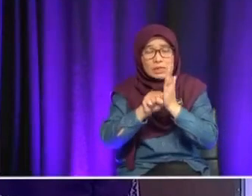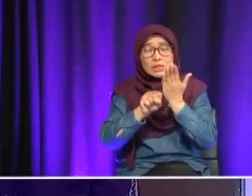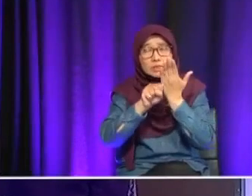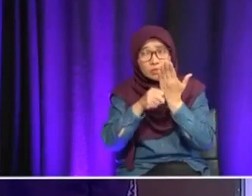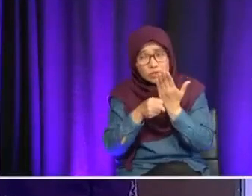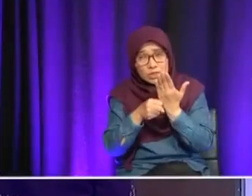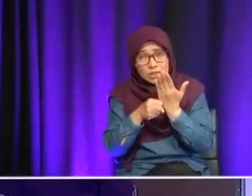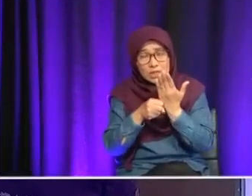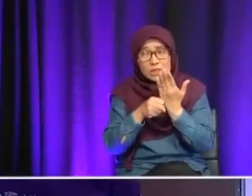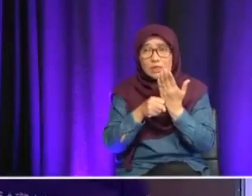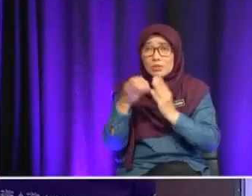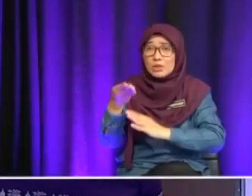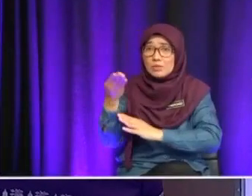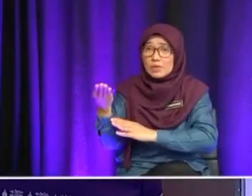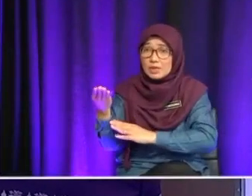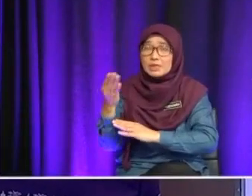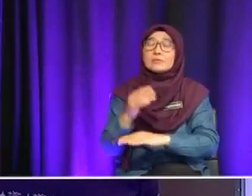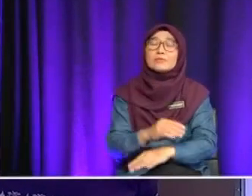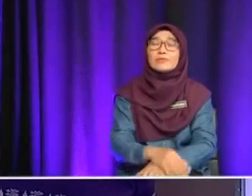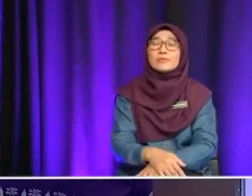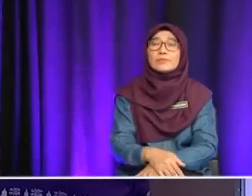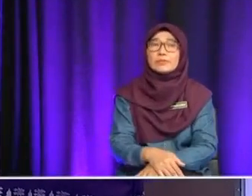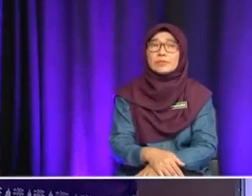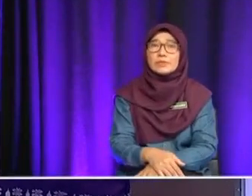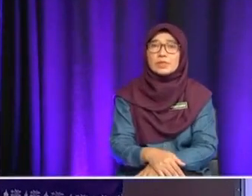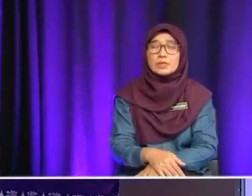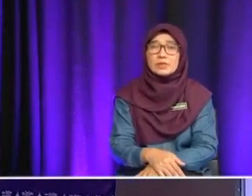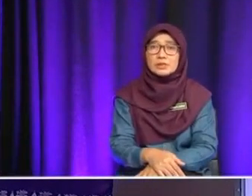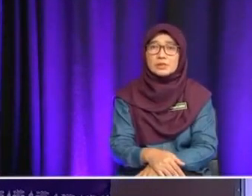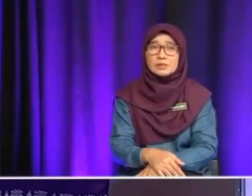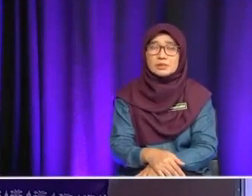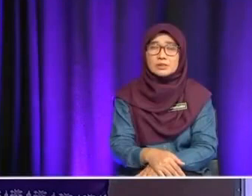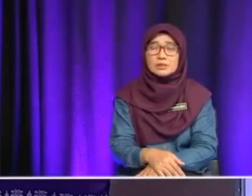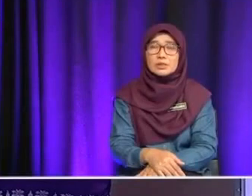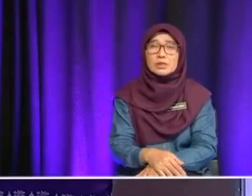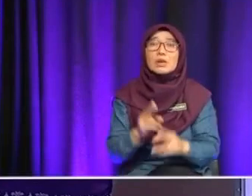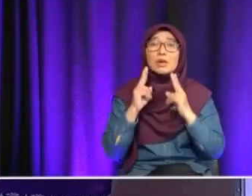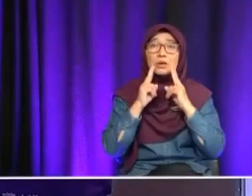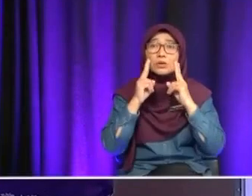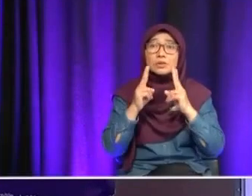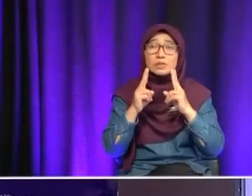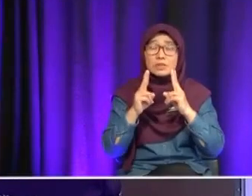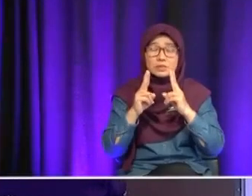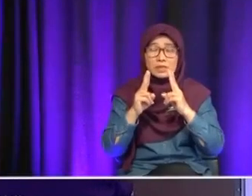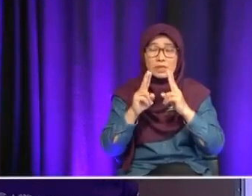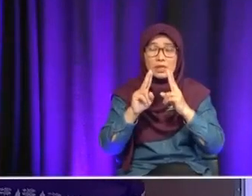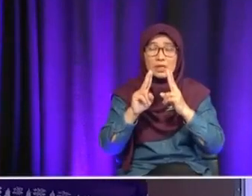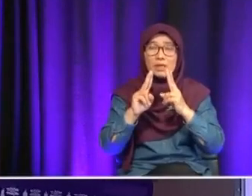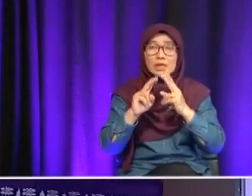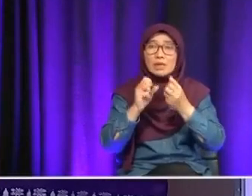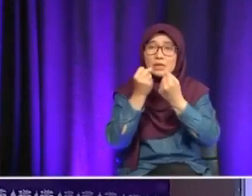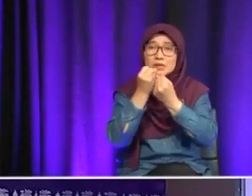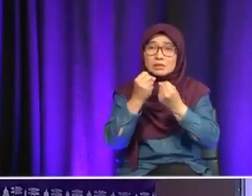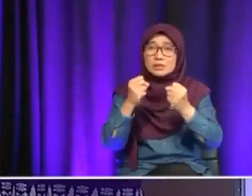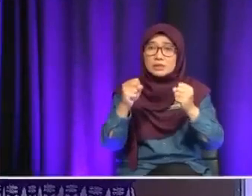murid-murid. Okey, ustazah nak sebenarnya ustazah telah sediakan papan putih kepada setiap daripada murid-murid